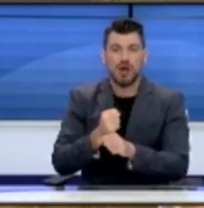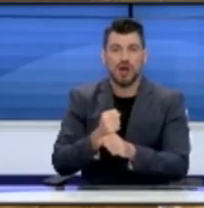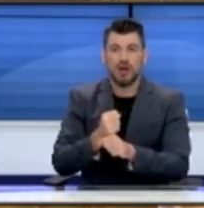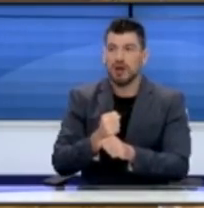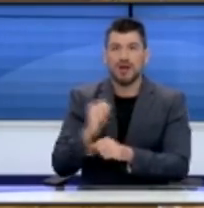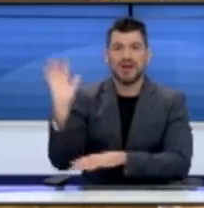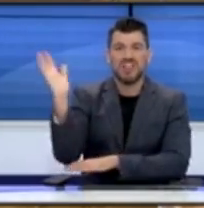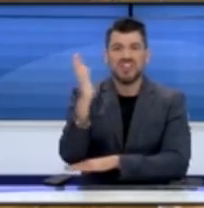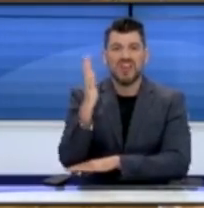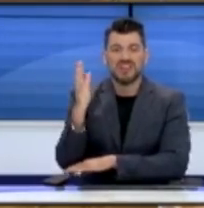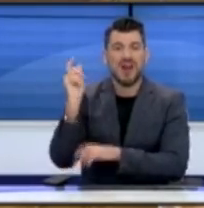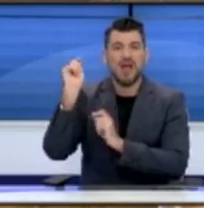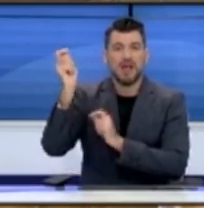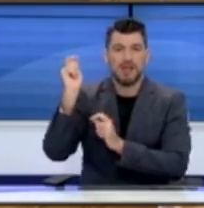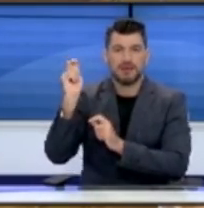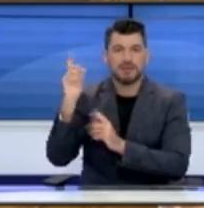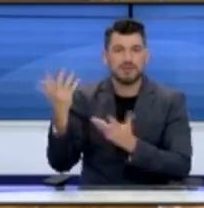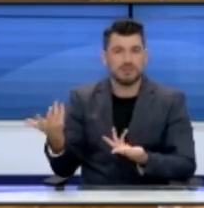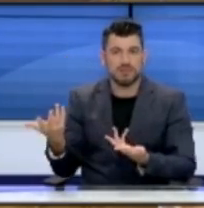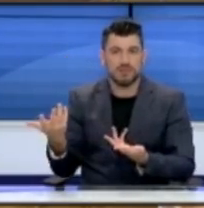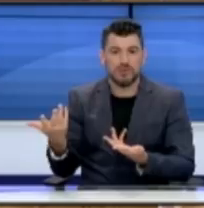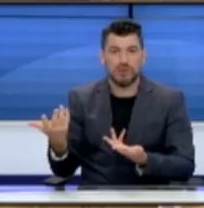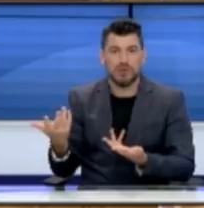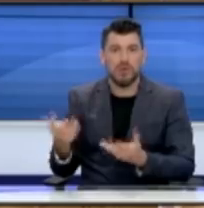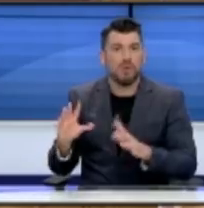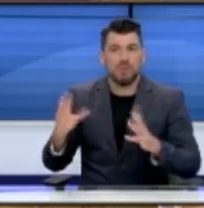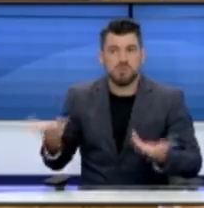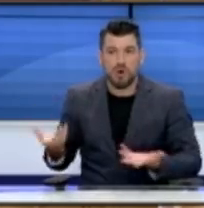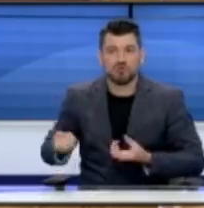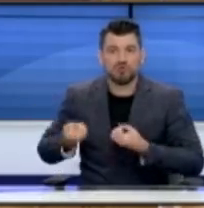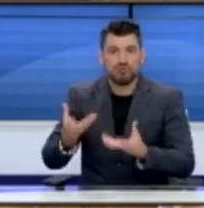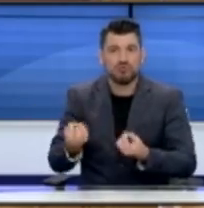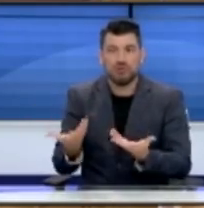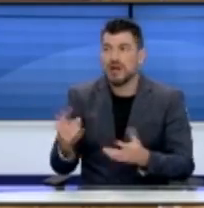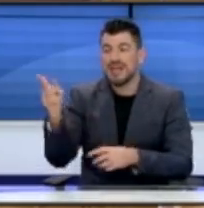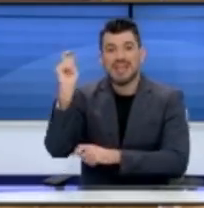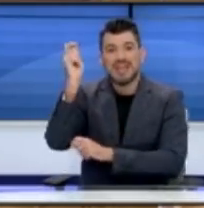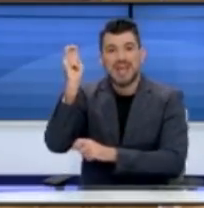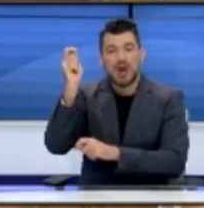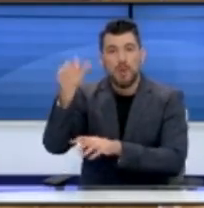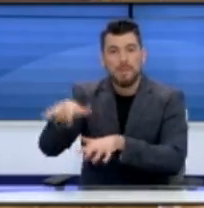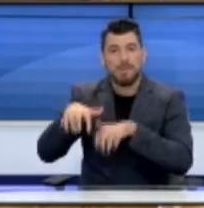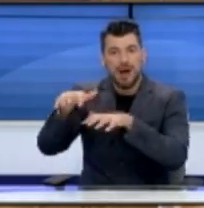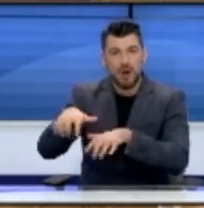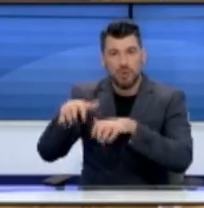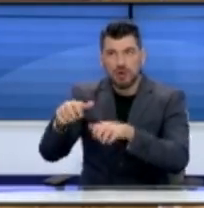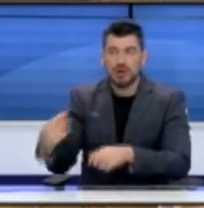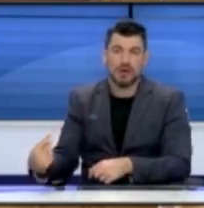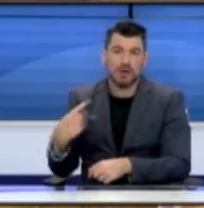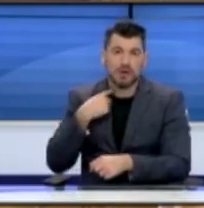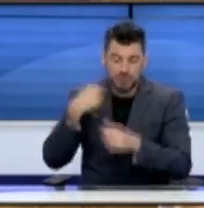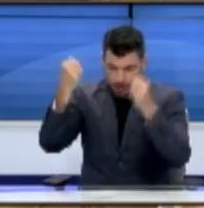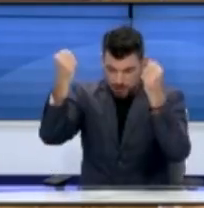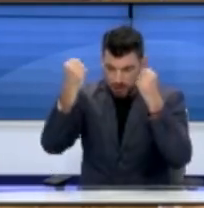λέτε για το χρονικό διάστημα που θα δίνονται επιδόματα, όταν οι ελαιοπαραγωγοί έχασαν ελαιόνες πολλών